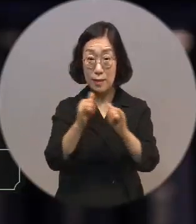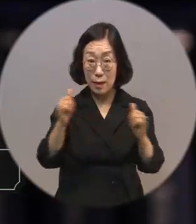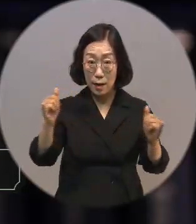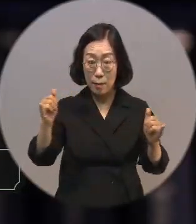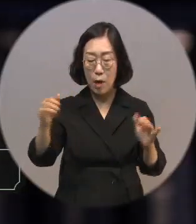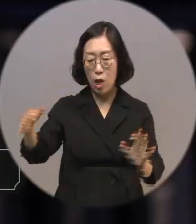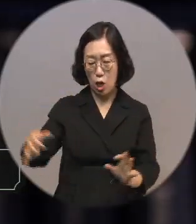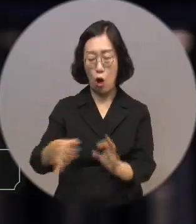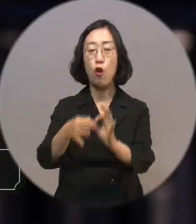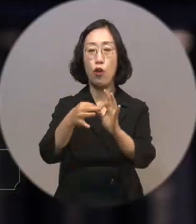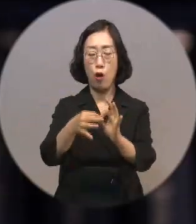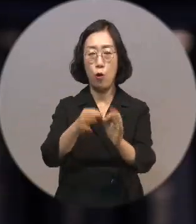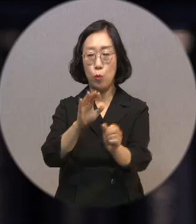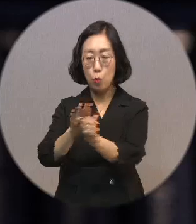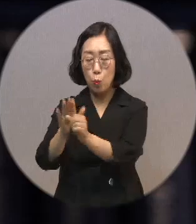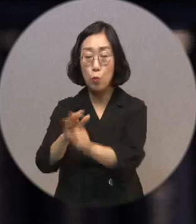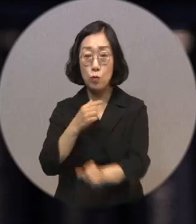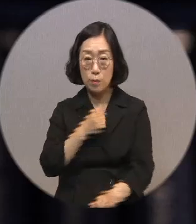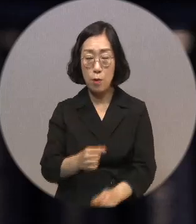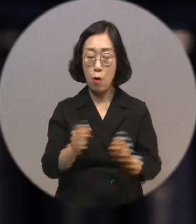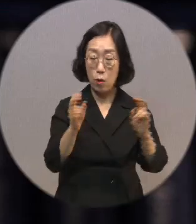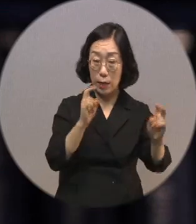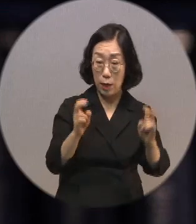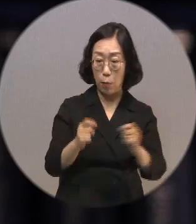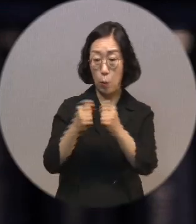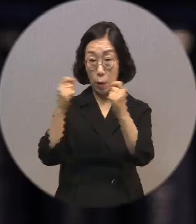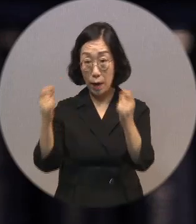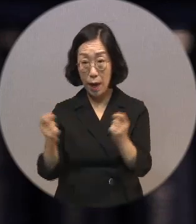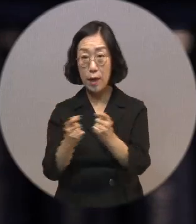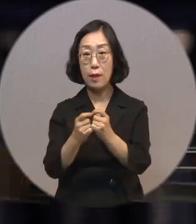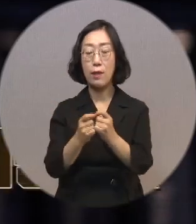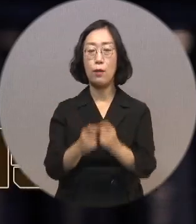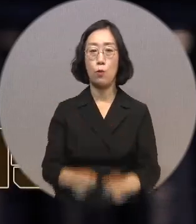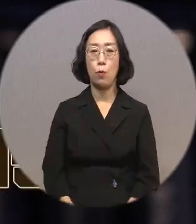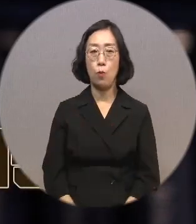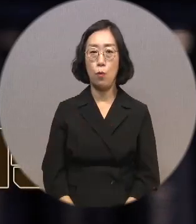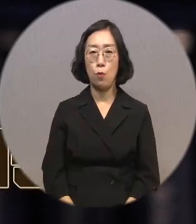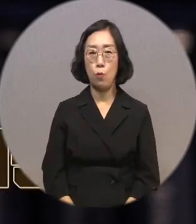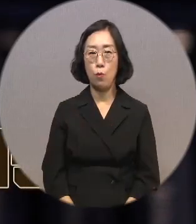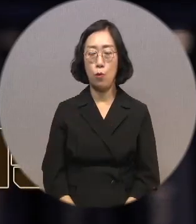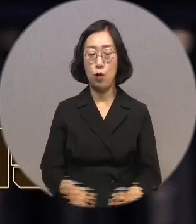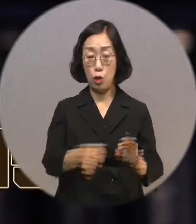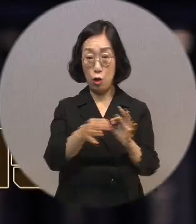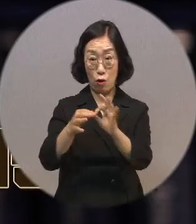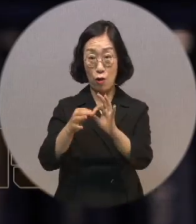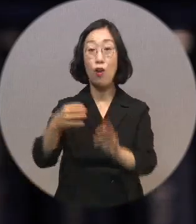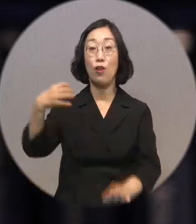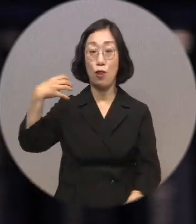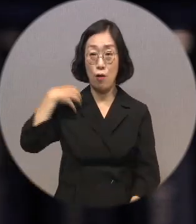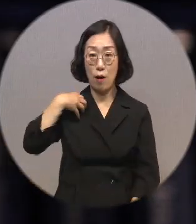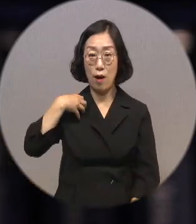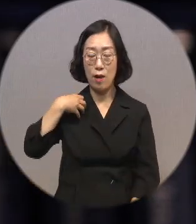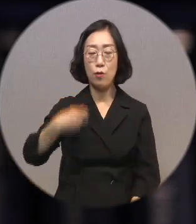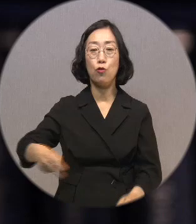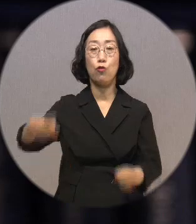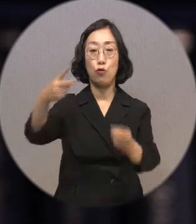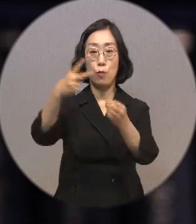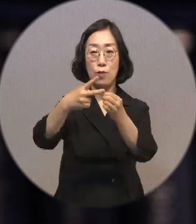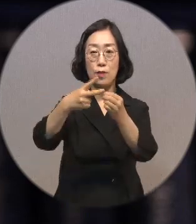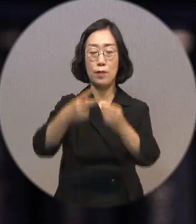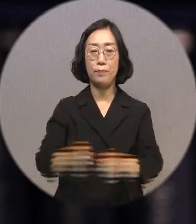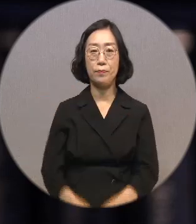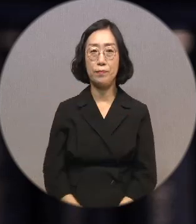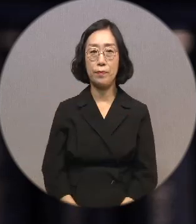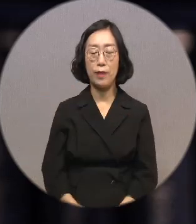잘 연결해 드리는 역할, 그게 기업이든 개인이든 그게 저희가 궁극적인 그런 플랫폼이 되는 게 첫 번째 역할이고요. 두 번째는 이제 조금 전에